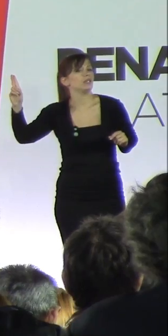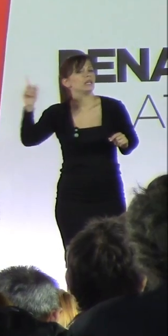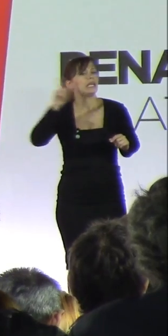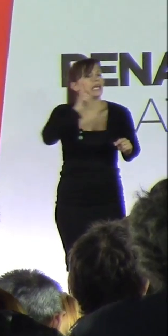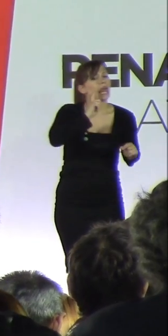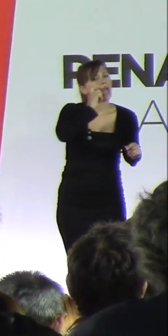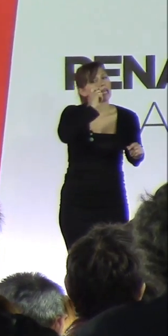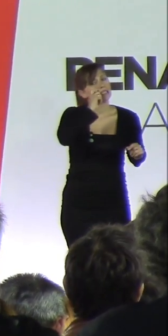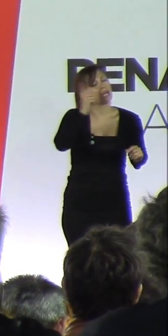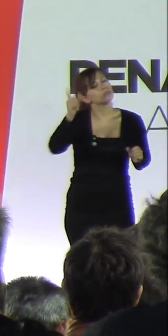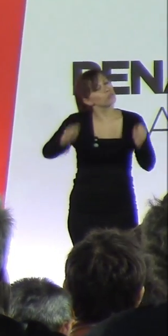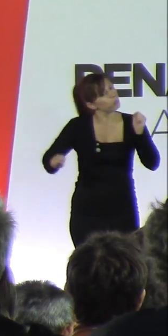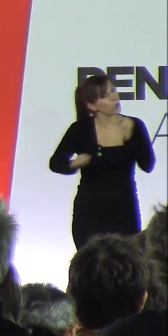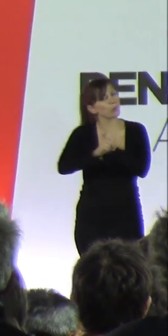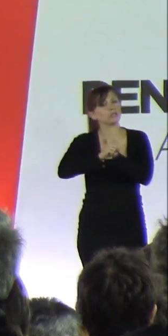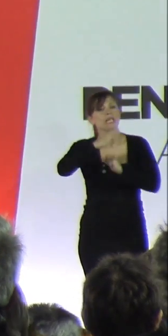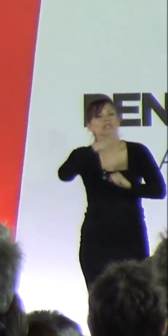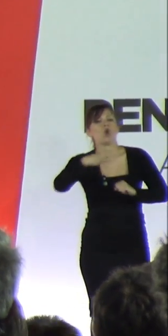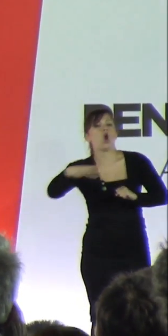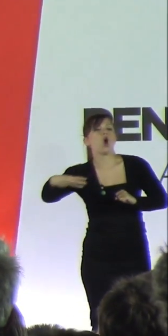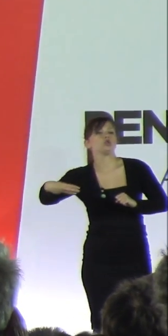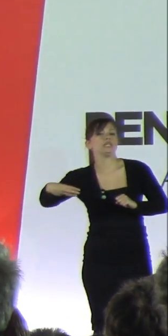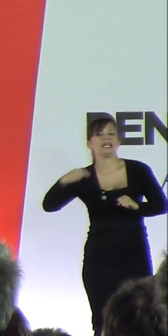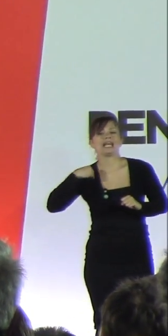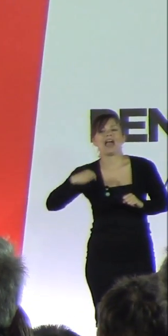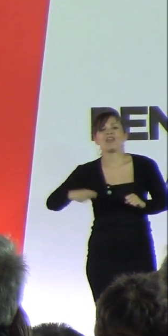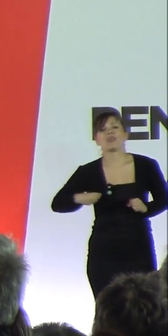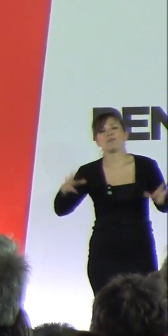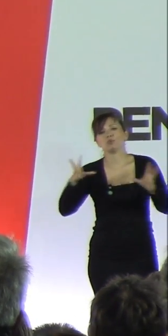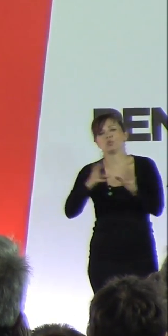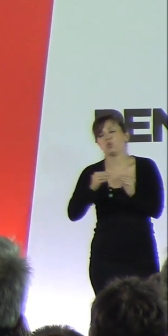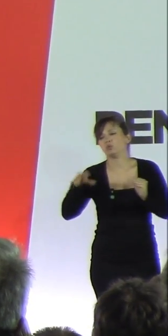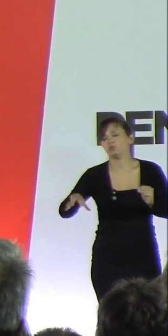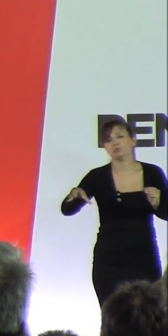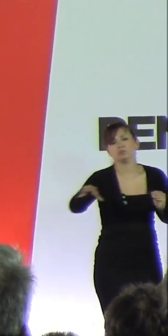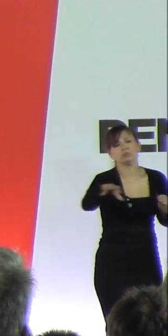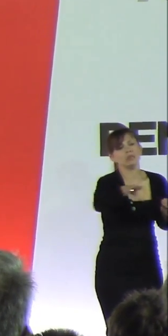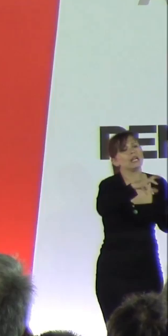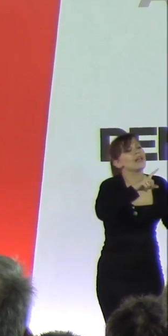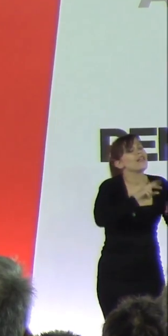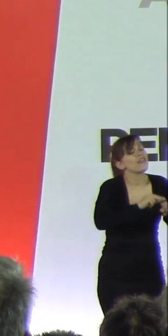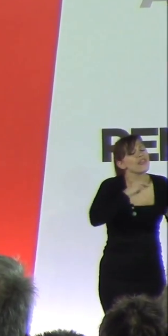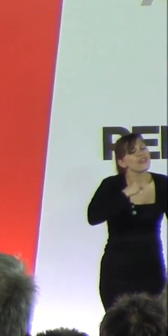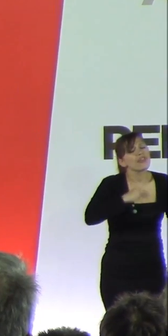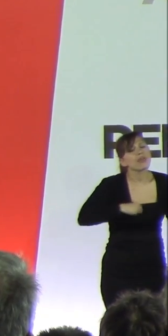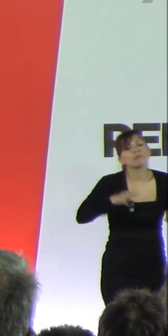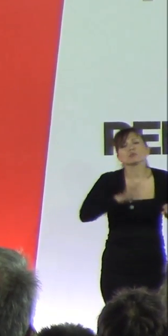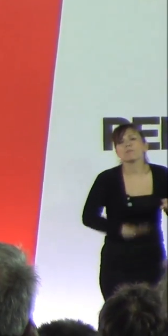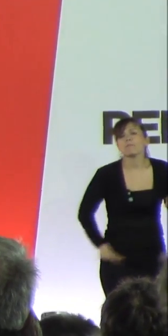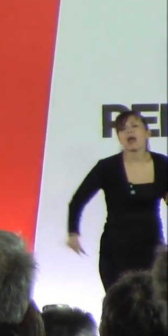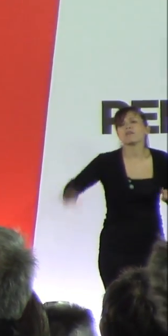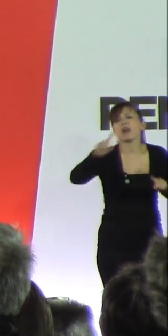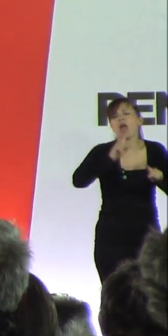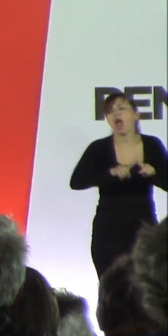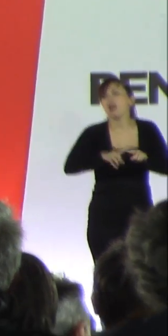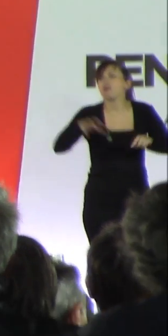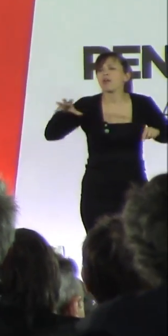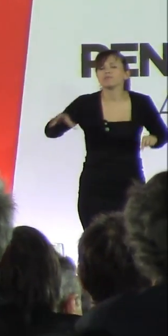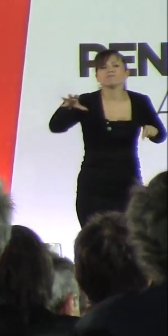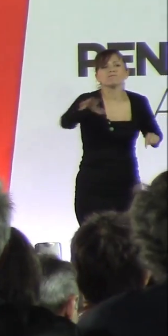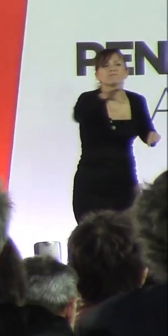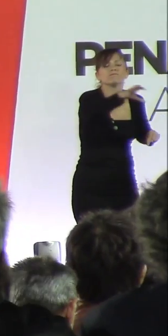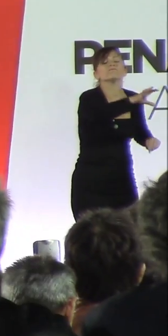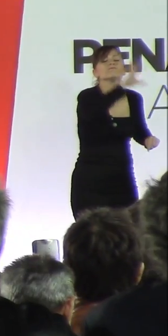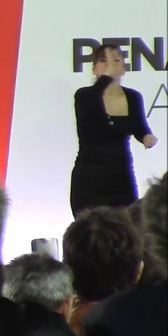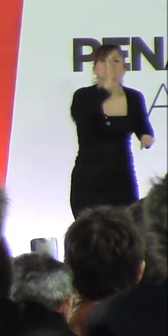που στηρίζει ο ΣΥΡΙΖΑ στην τοπική αυτοδιοίκηση, σε κάθε δήμο, σε κάθε περιφέρεια της πατρίδας μας,